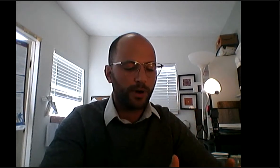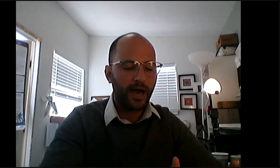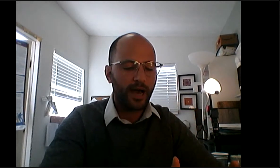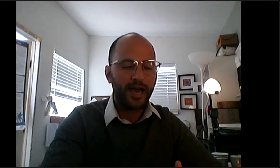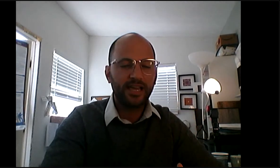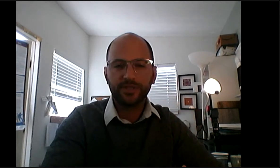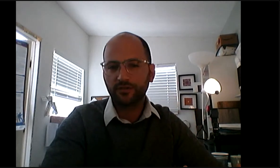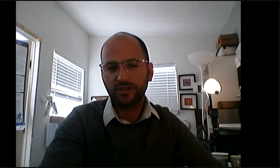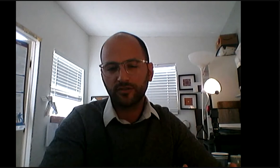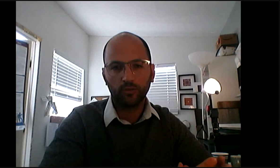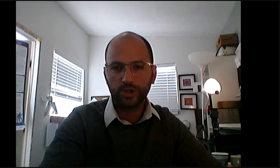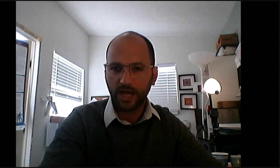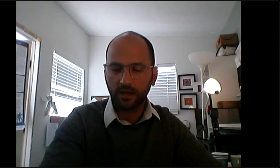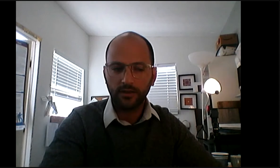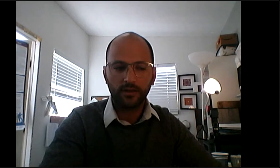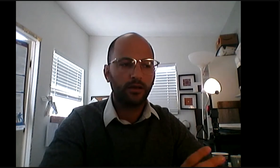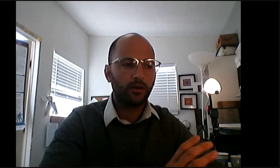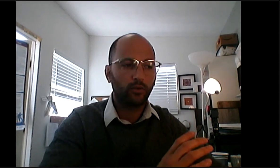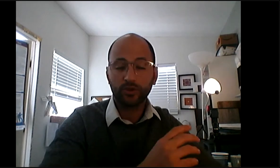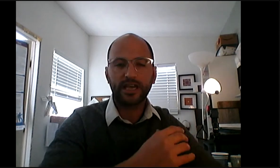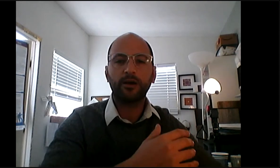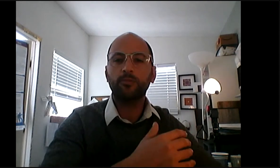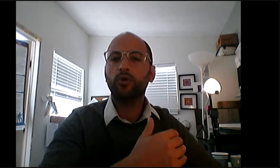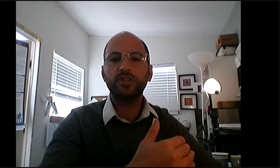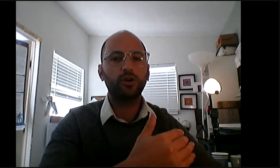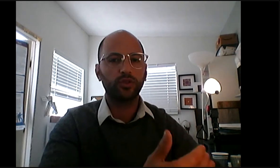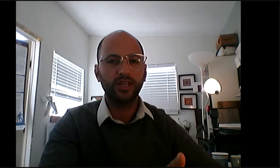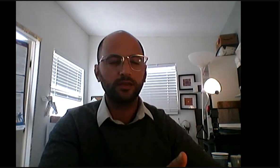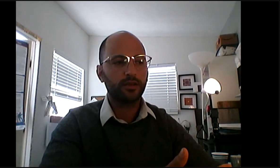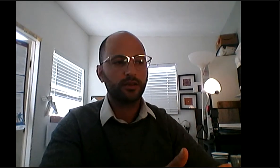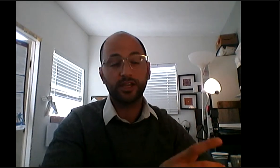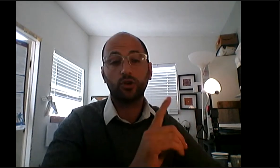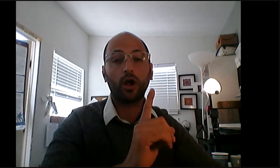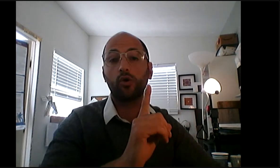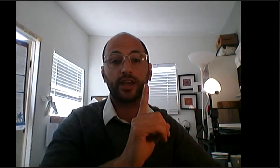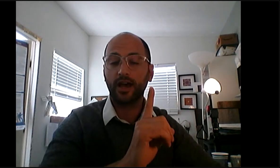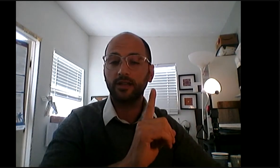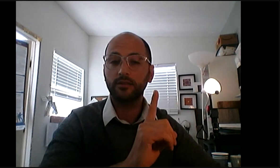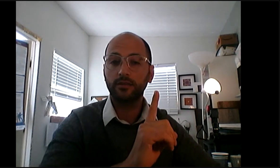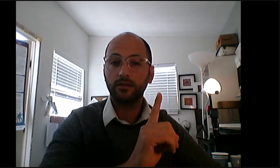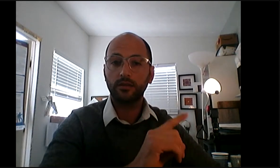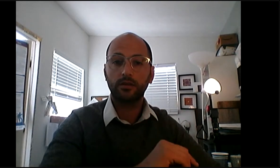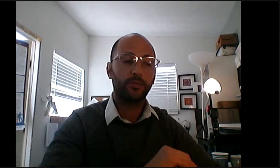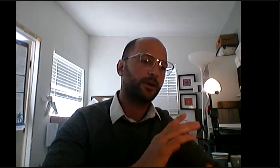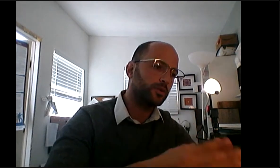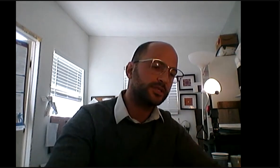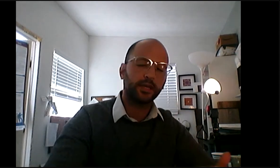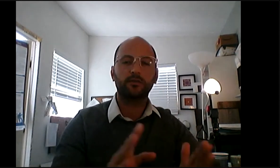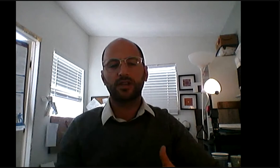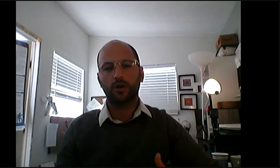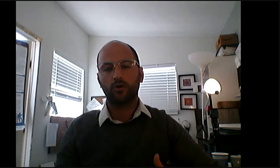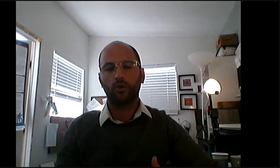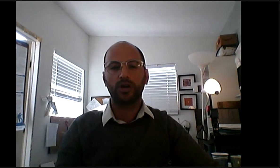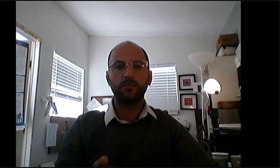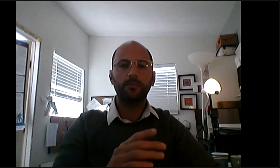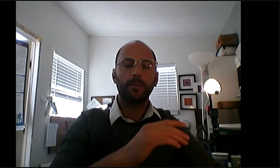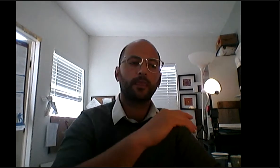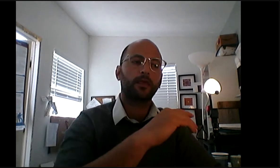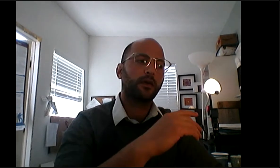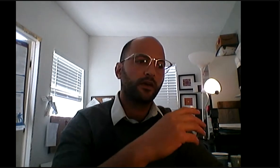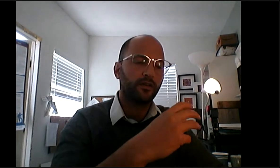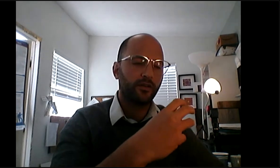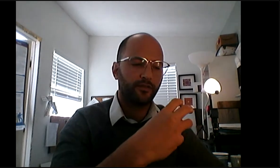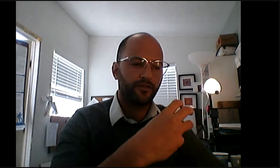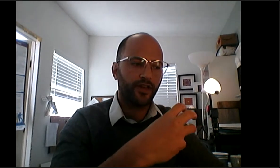בעצם נדבר על זה, שבית בסופו של דבר הוא מוצר. הוא מוצר מאוד ייחודי, כי יש לו רק קונה אחד, בין אם אנחנו מזכירים ובין אם